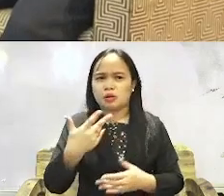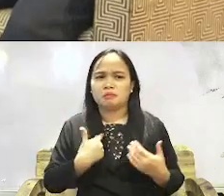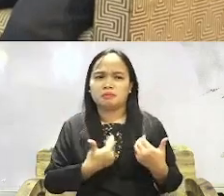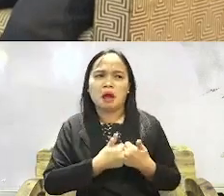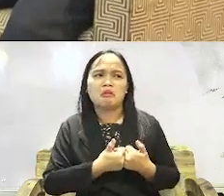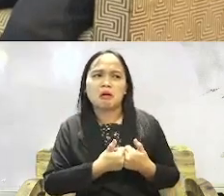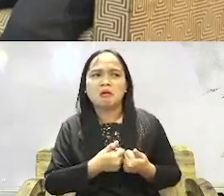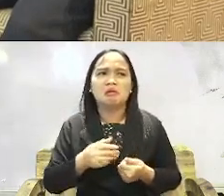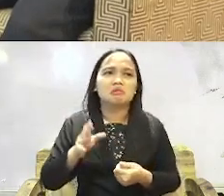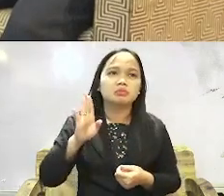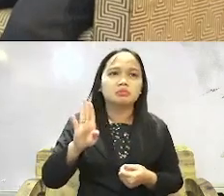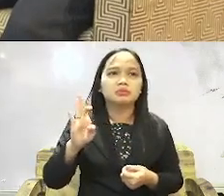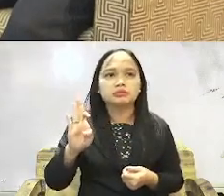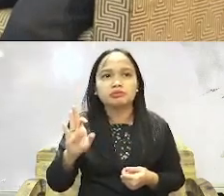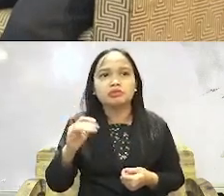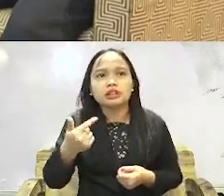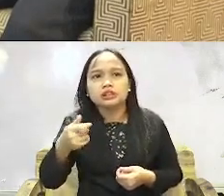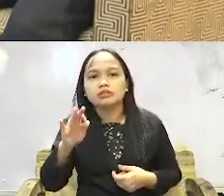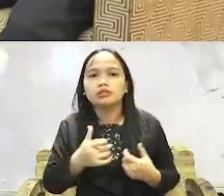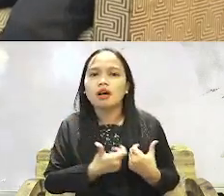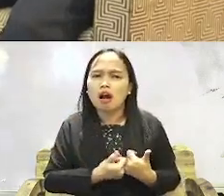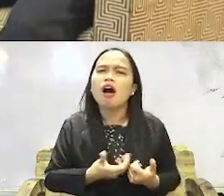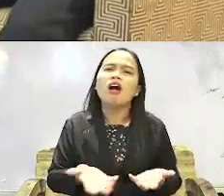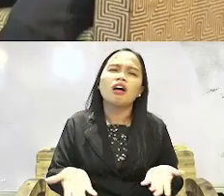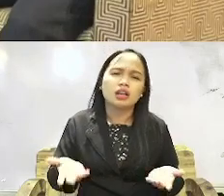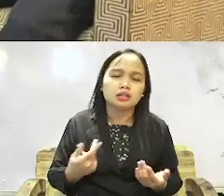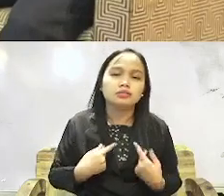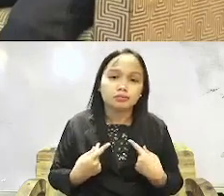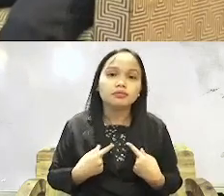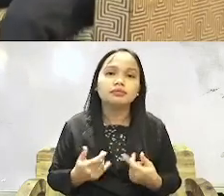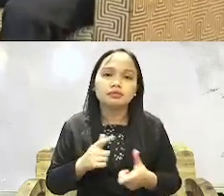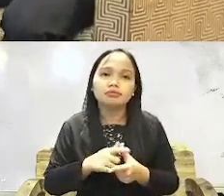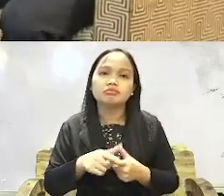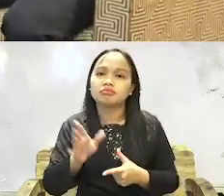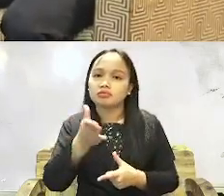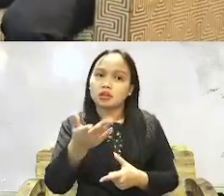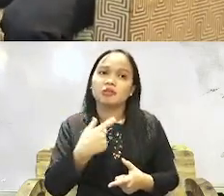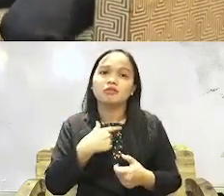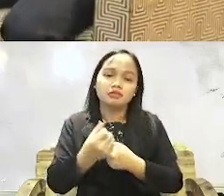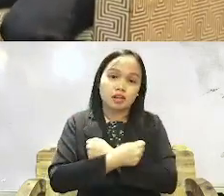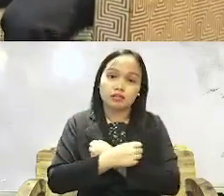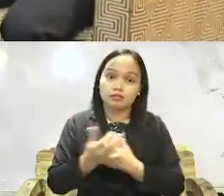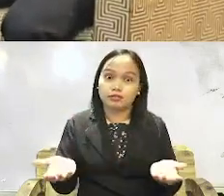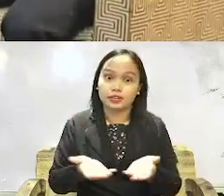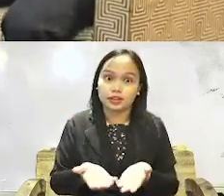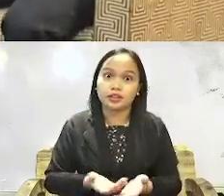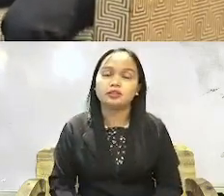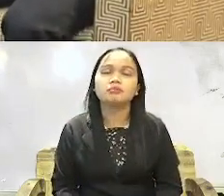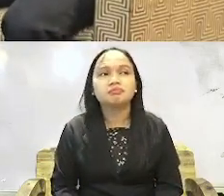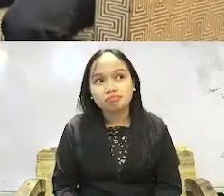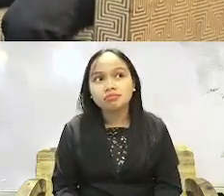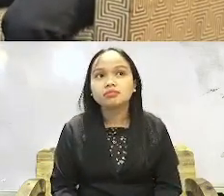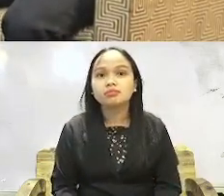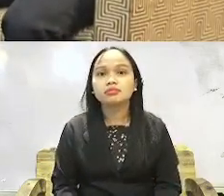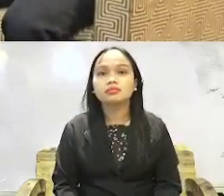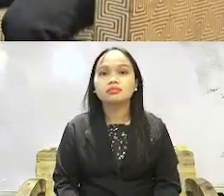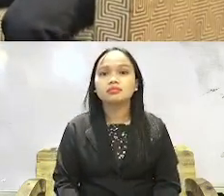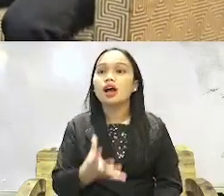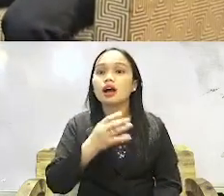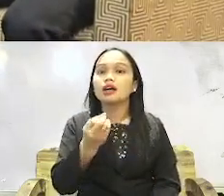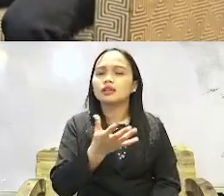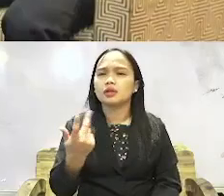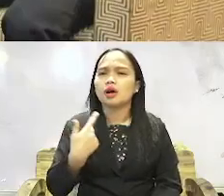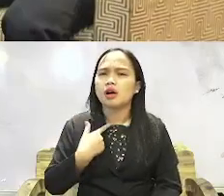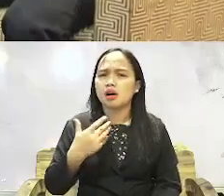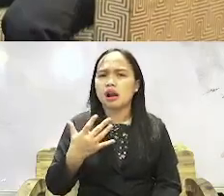girlfriend, boyfriend, you see, may mga ganyan-ganyan kayo, at yung pagmamahal nyo dito, okay? Amen, amen. At pagmamahal nyo